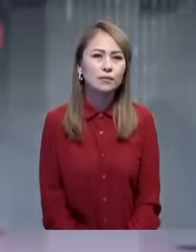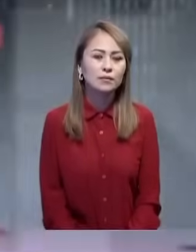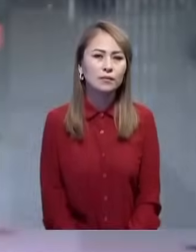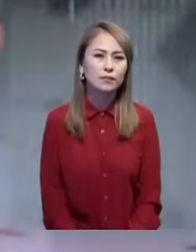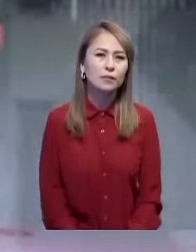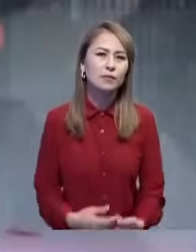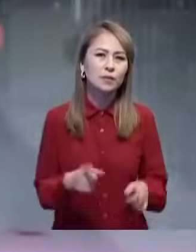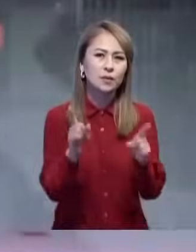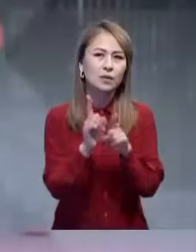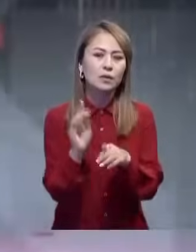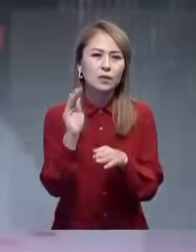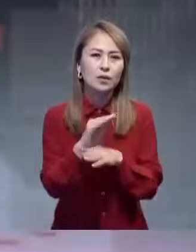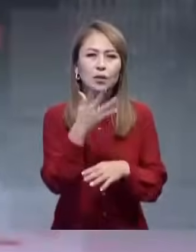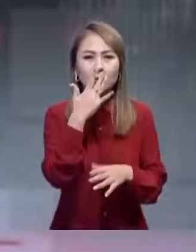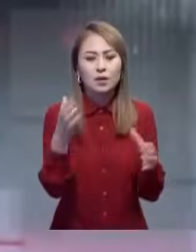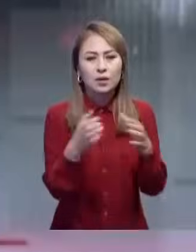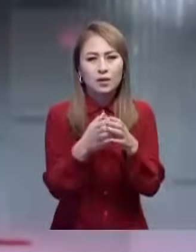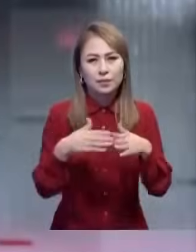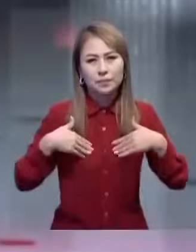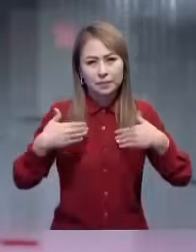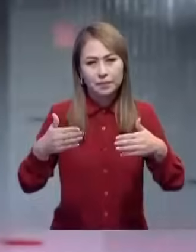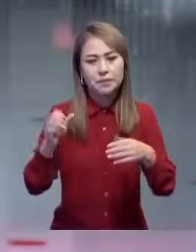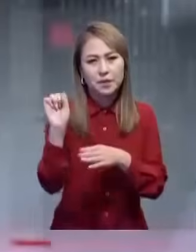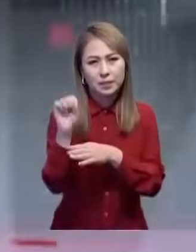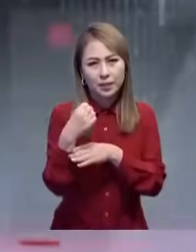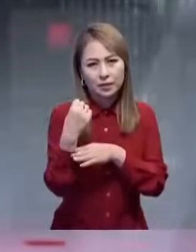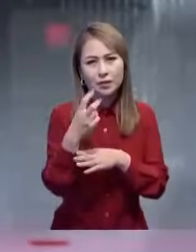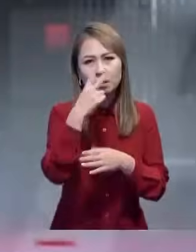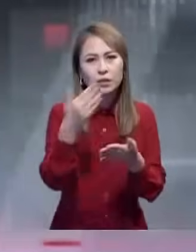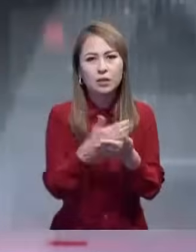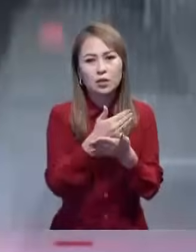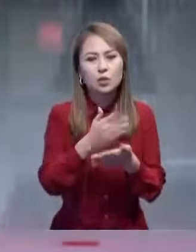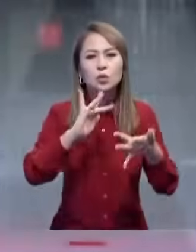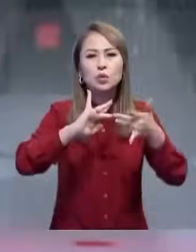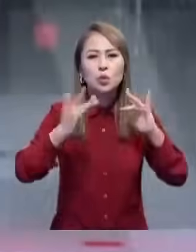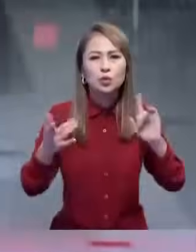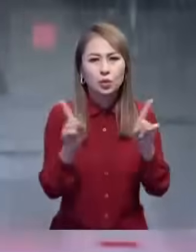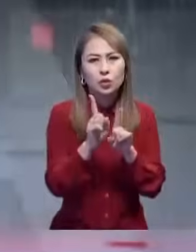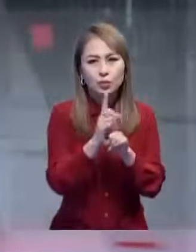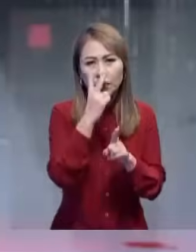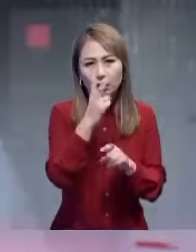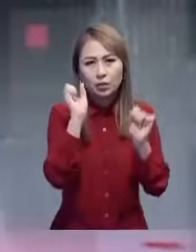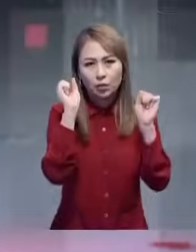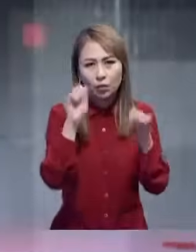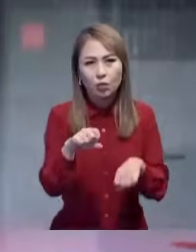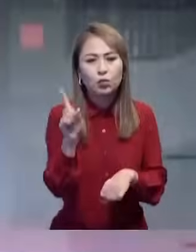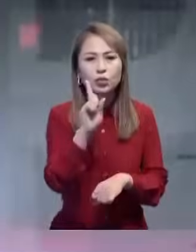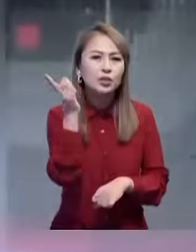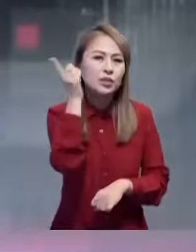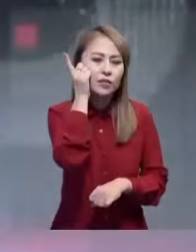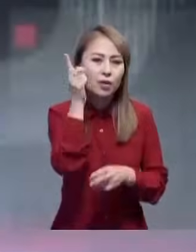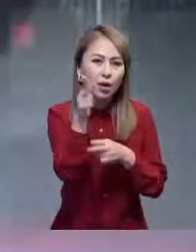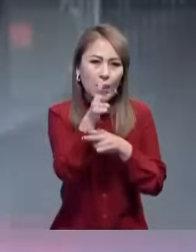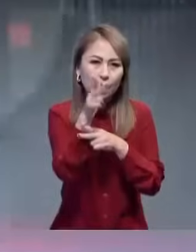Я бізде Асланмен қосылып, ұлттық құрамамызға жеңіс тілейміз. Құрметті көрермен, арнамыздың жаңалықтары әлеуметтік желілерде қол жетінді екенін айта кетейін. Ол